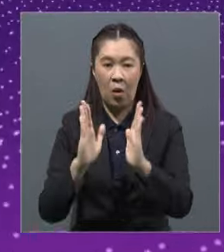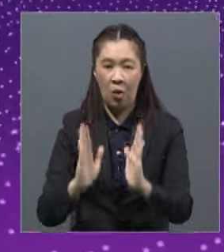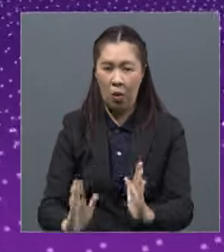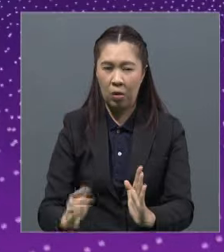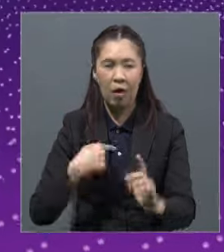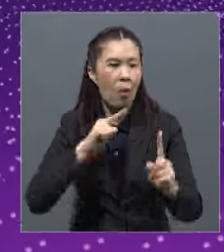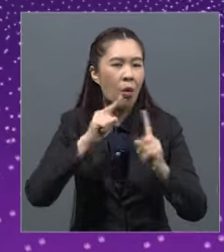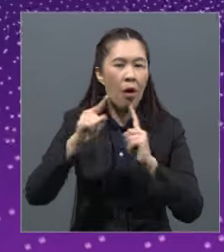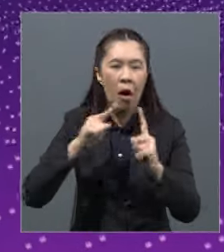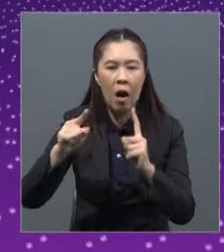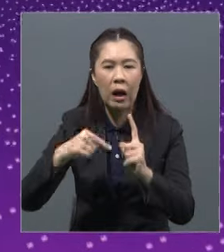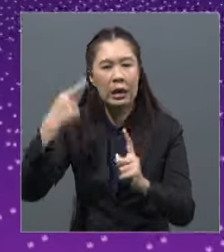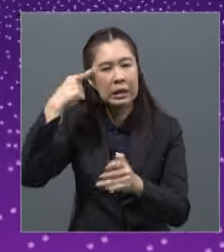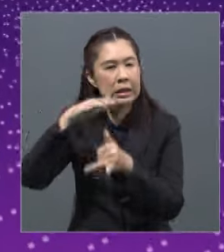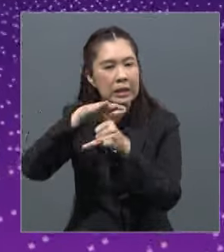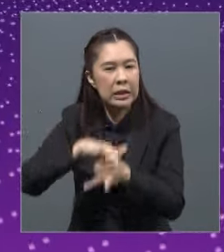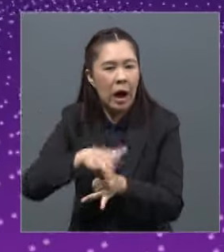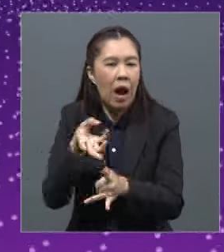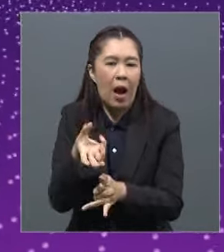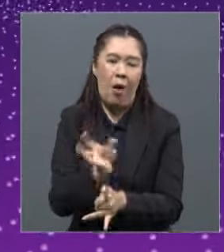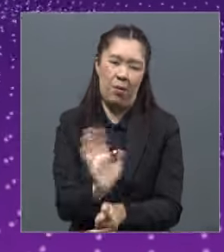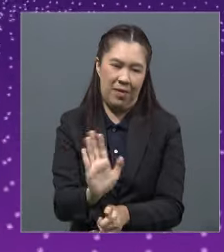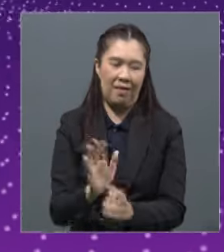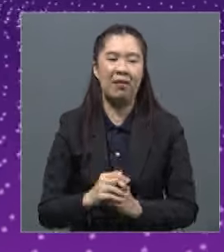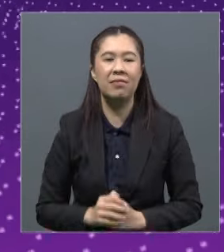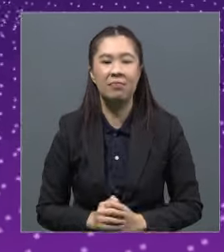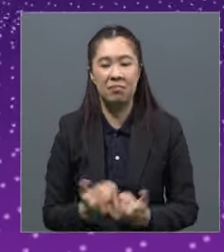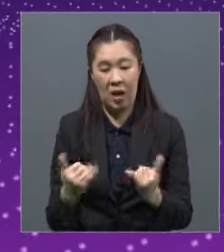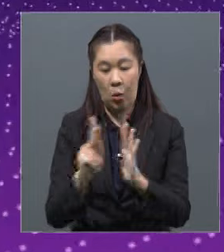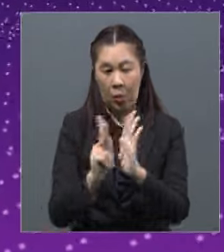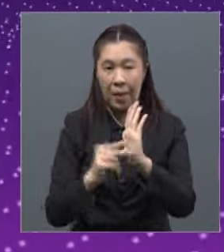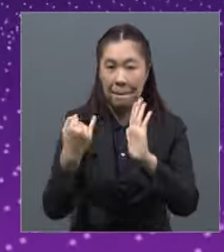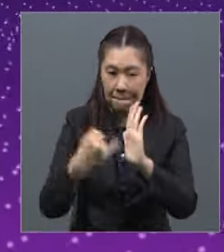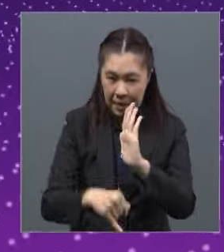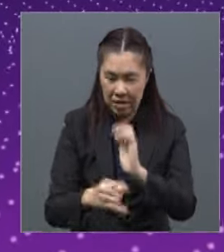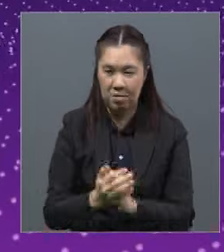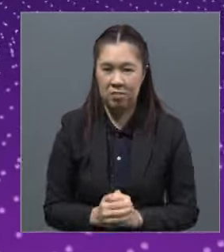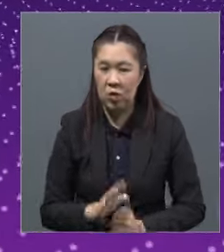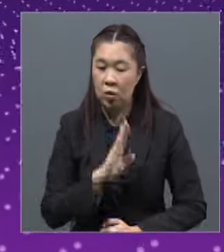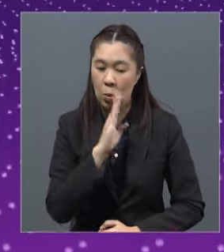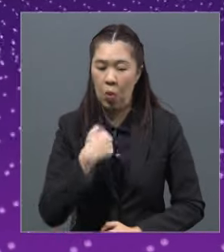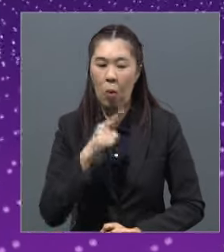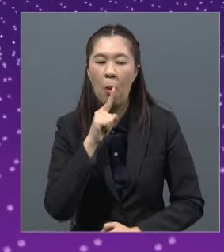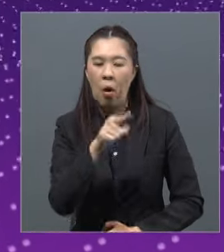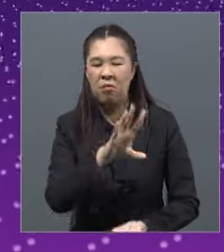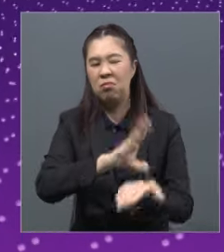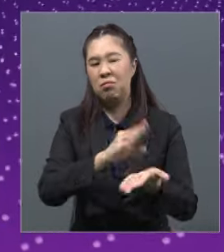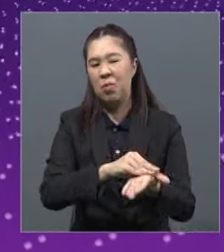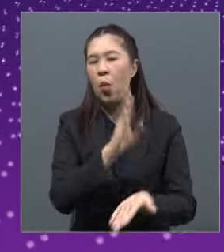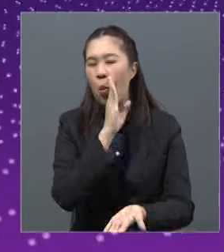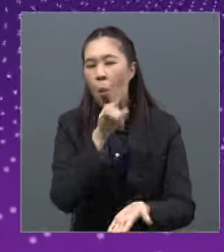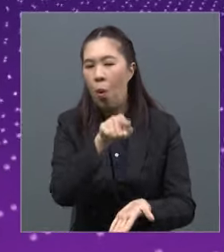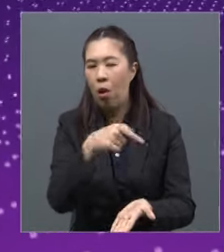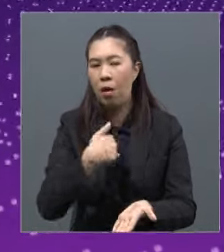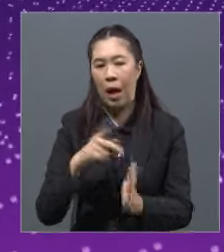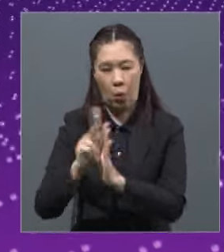ใช้จินตนาการมาด้อยค่าข้าวไทยเพราะว่าถ้าดูตามกฎหมายแล้วเนี่ยมันผิดนะเพราะว่าถ้าออกมาพูดแล้วเป็นข้อมูลเท็จเนี่ยนะสามารถที่จะดำเนิน